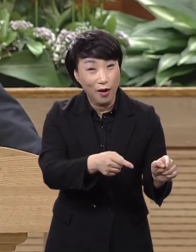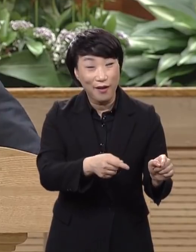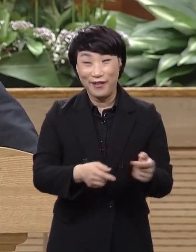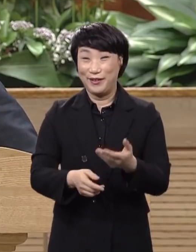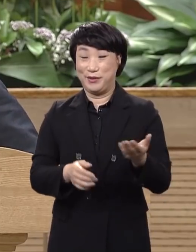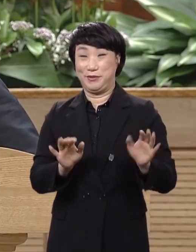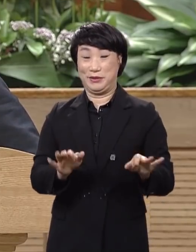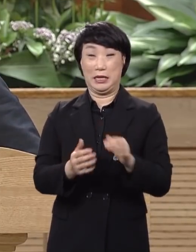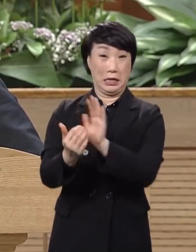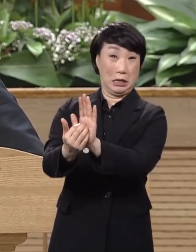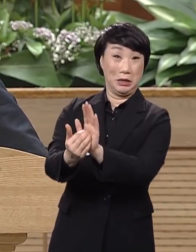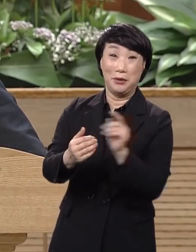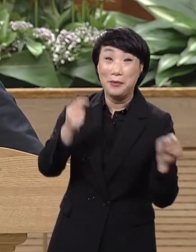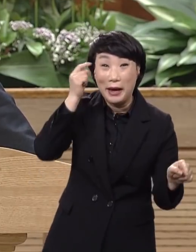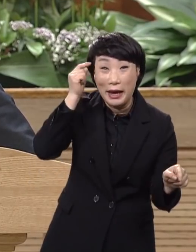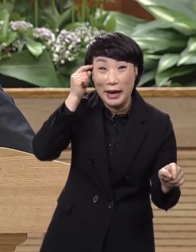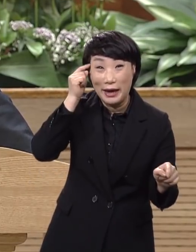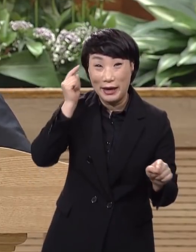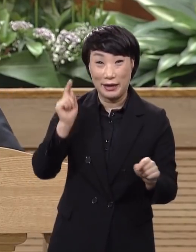왜 거절했을까?